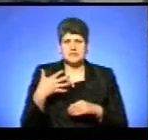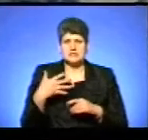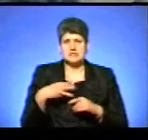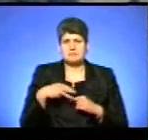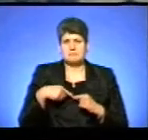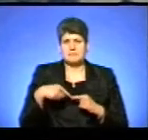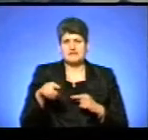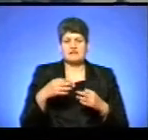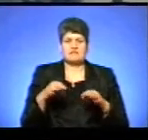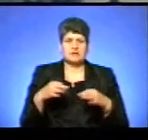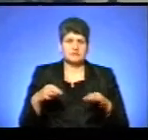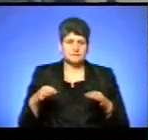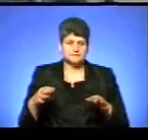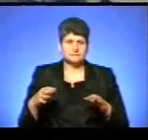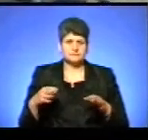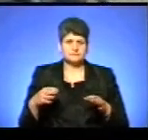метрів вільним стилем,